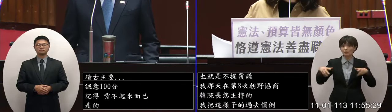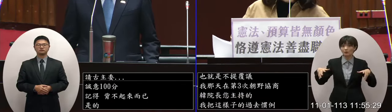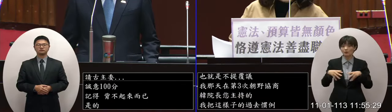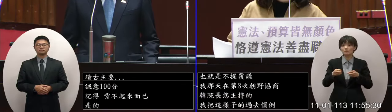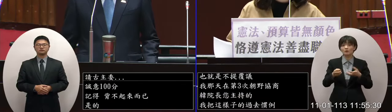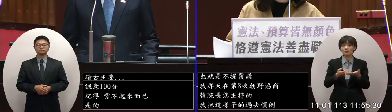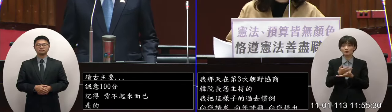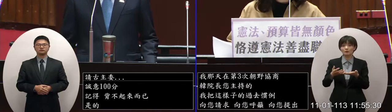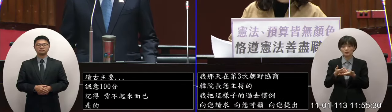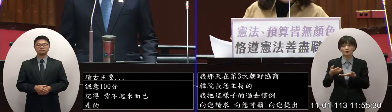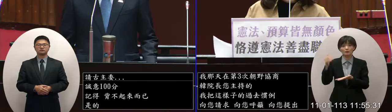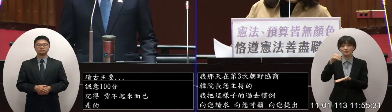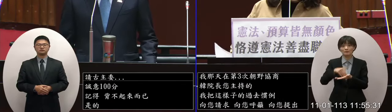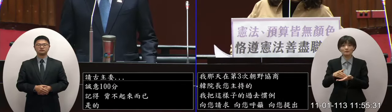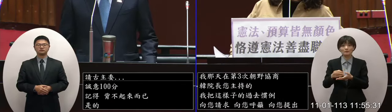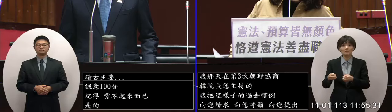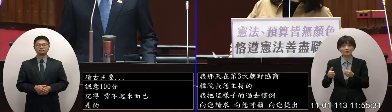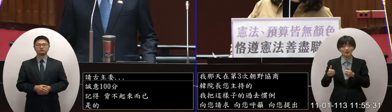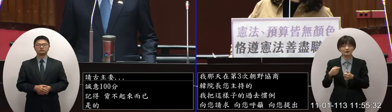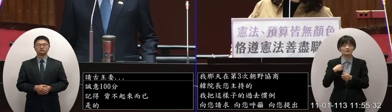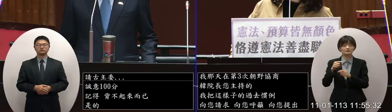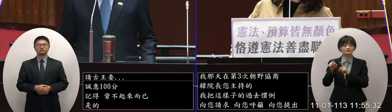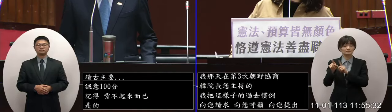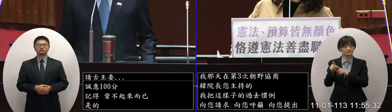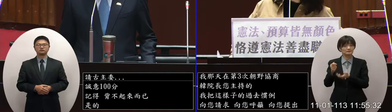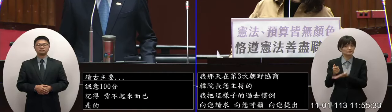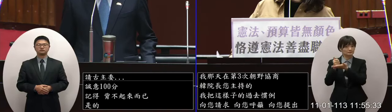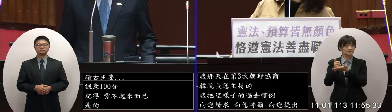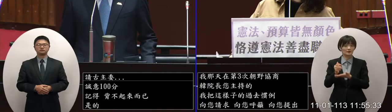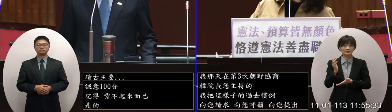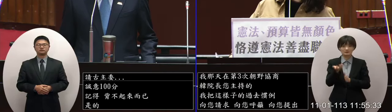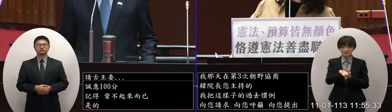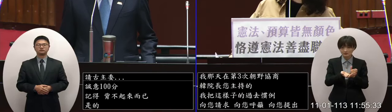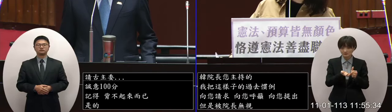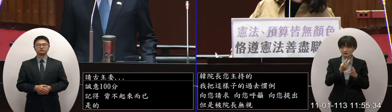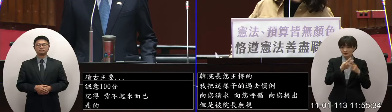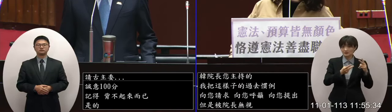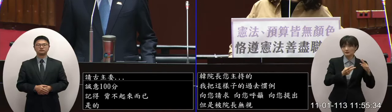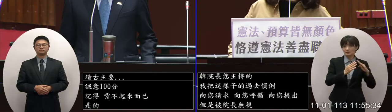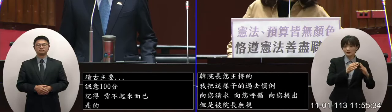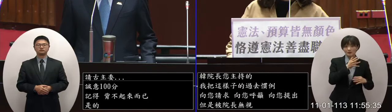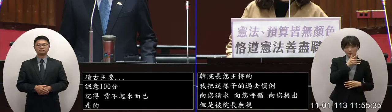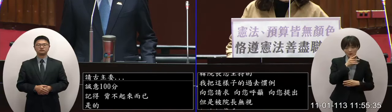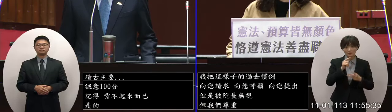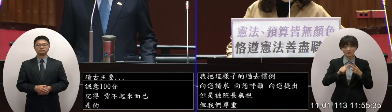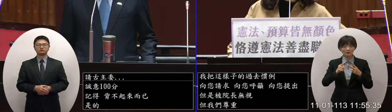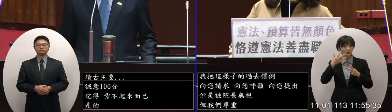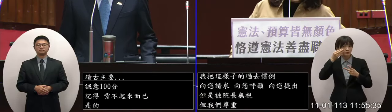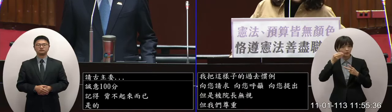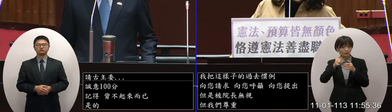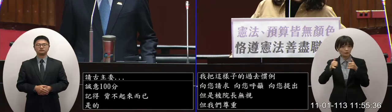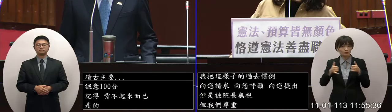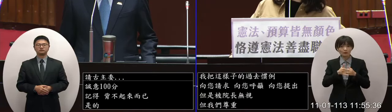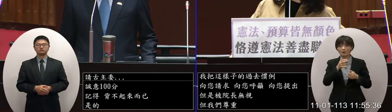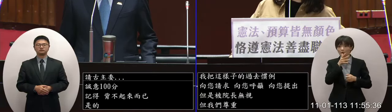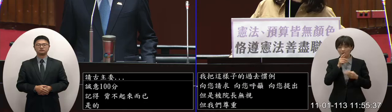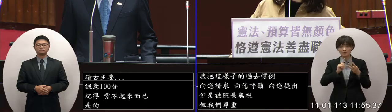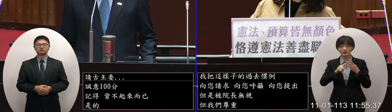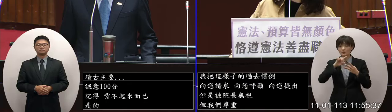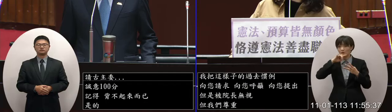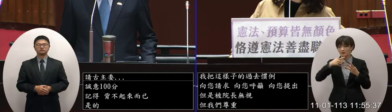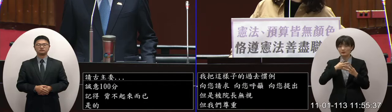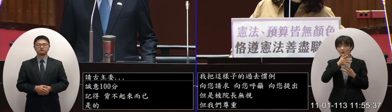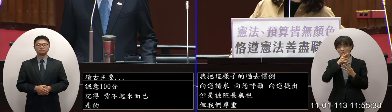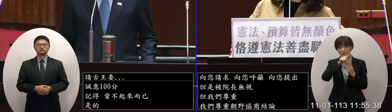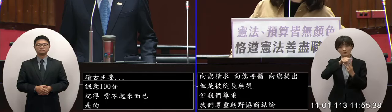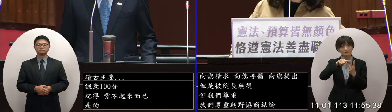结论，但是我请求，就如同我刚刚用客家语、用邹族语、用越南语来表达，